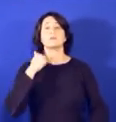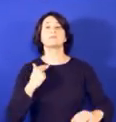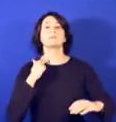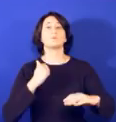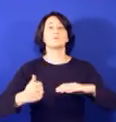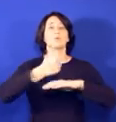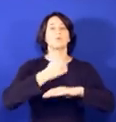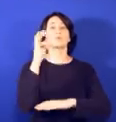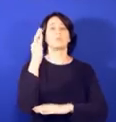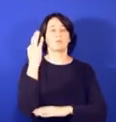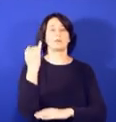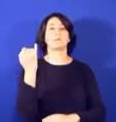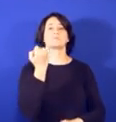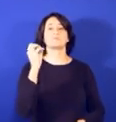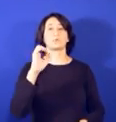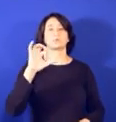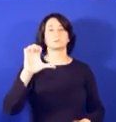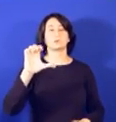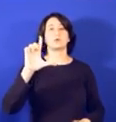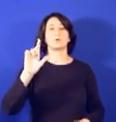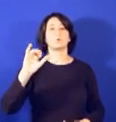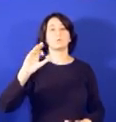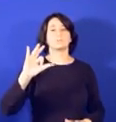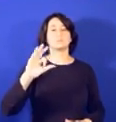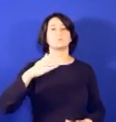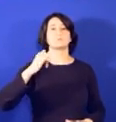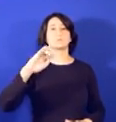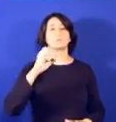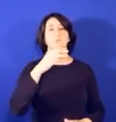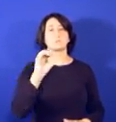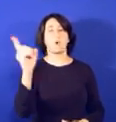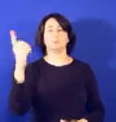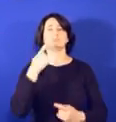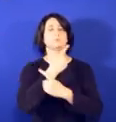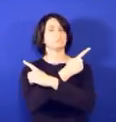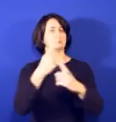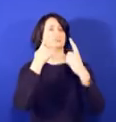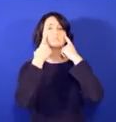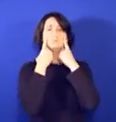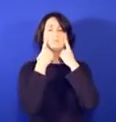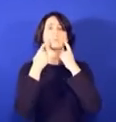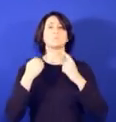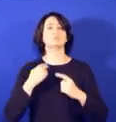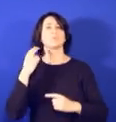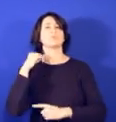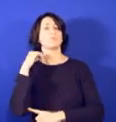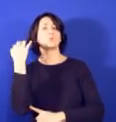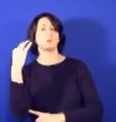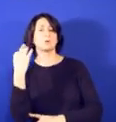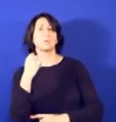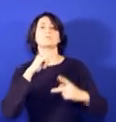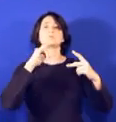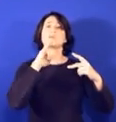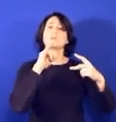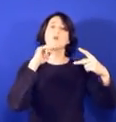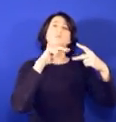Lauazeta poesia saria eta Lauazeta ikusentzunezkoen saria eman dira ere. Amaia Iturbide idazleak eszenatokietako